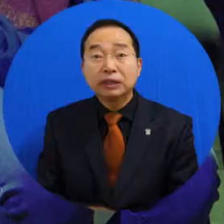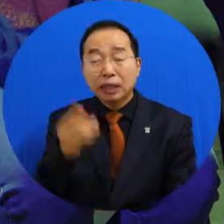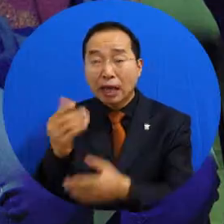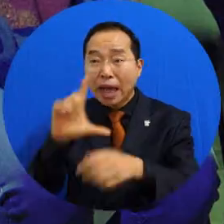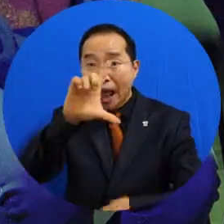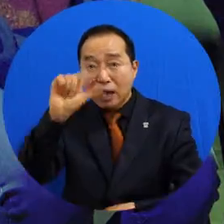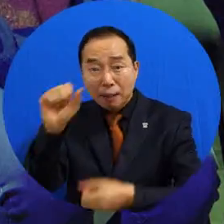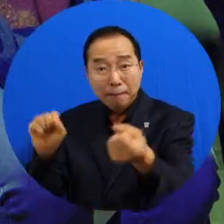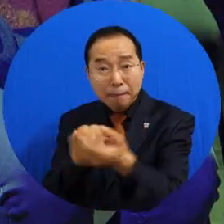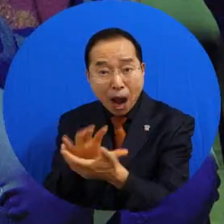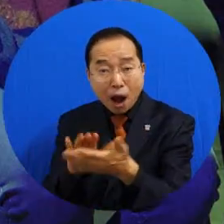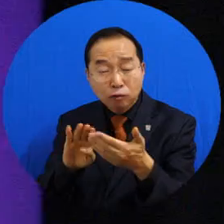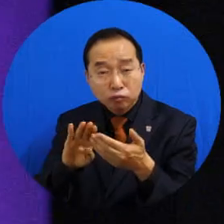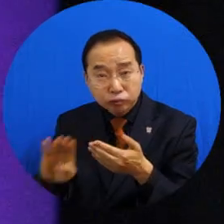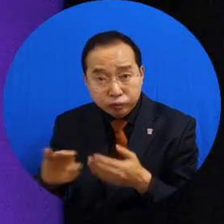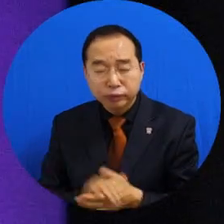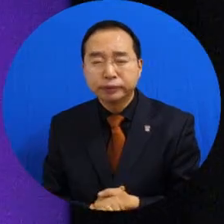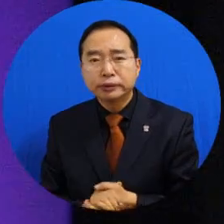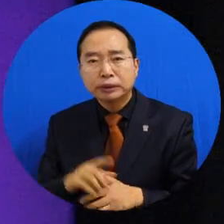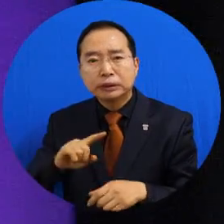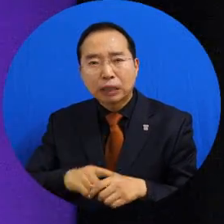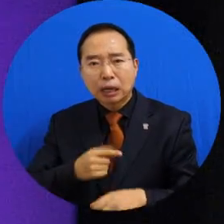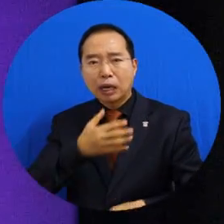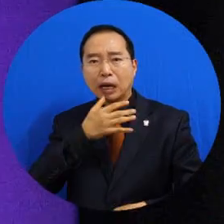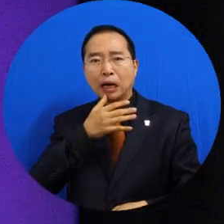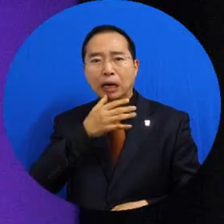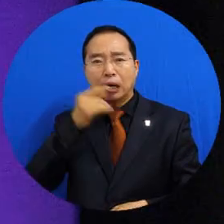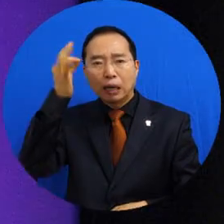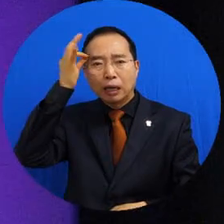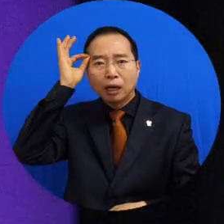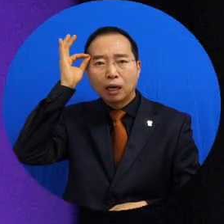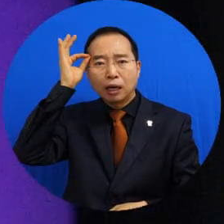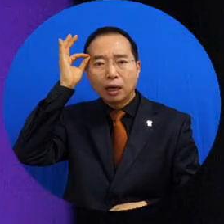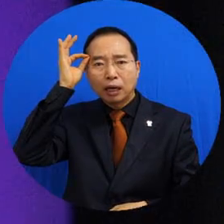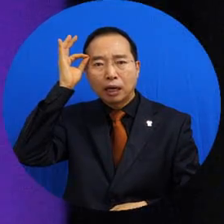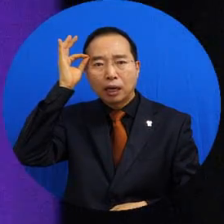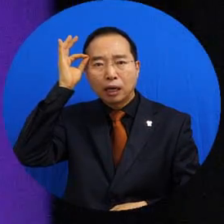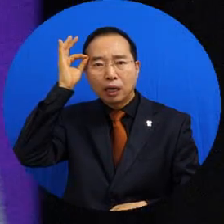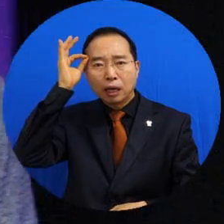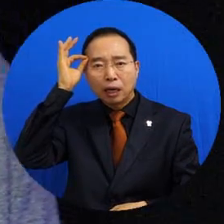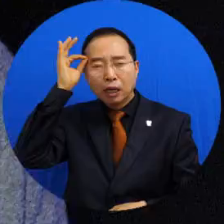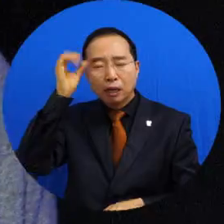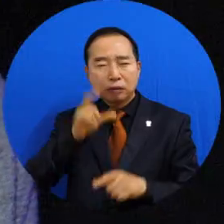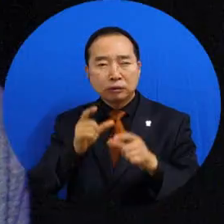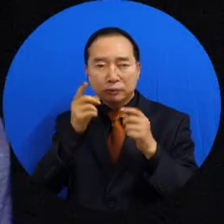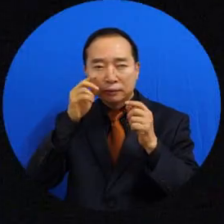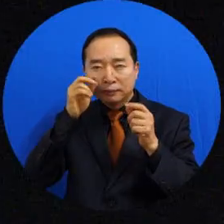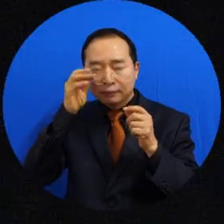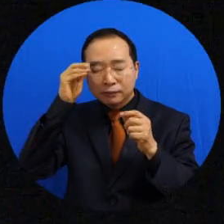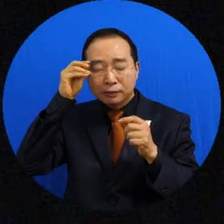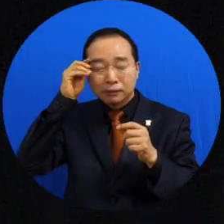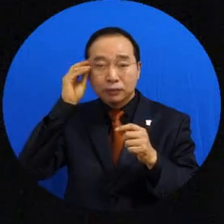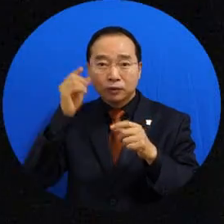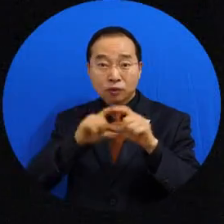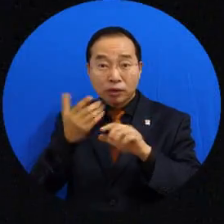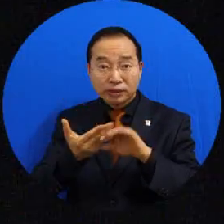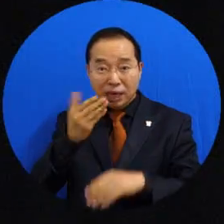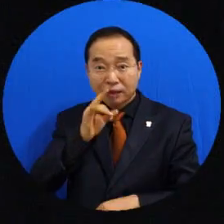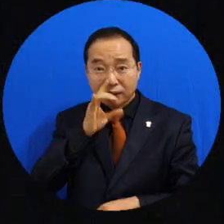이 사건이 터지고 나서 모든 사람들이 공동체적으로 자각을 하기 시작했죠. 이렇게 더 이상 살면 안 되겠다. 아메리칸